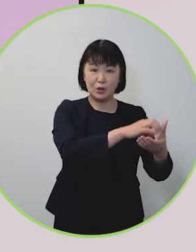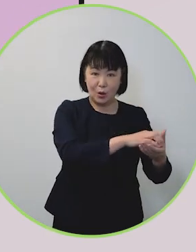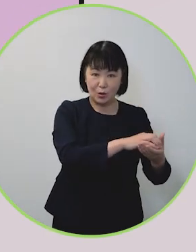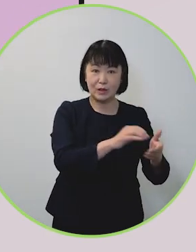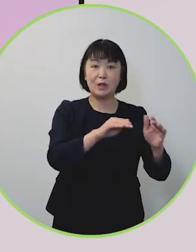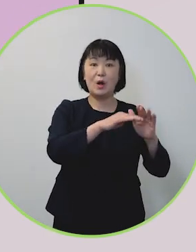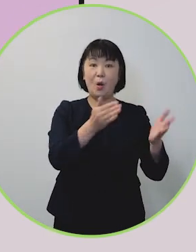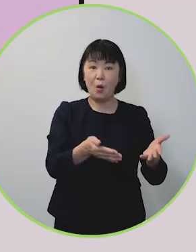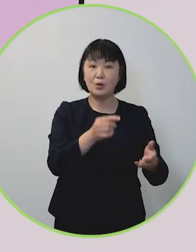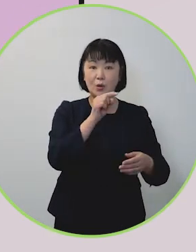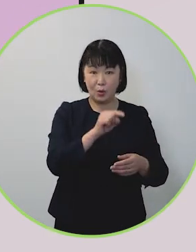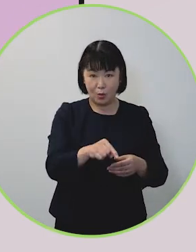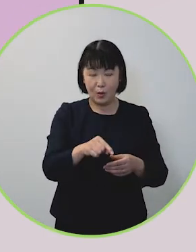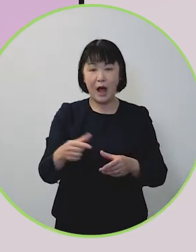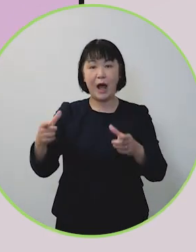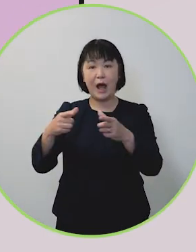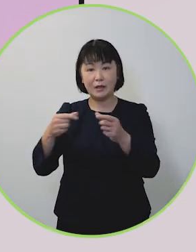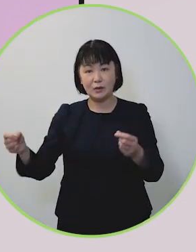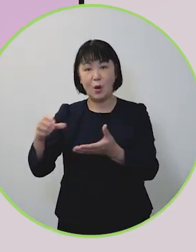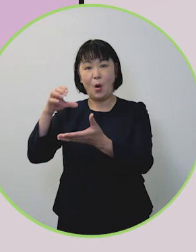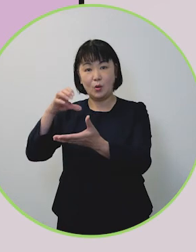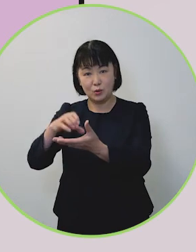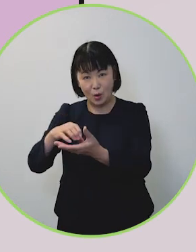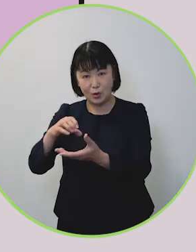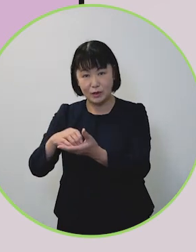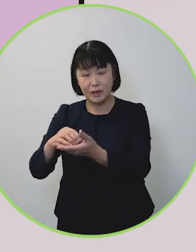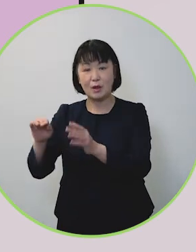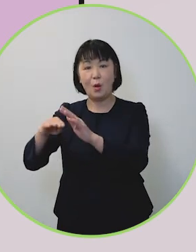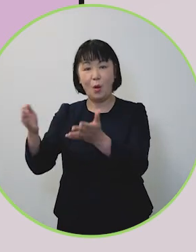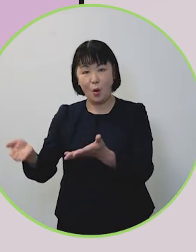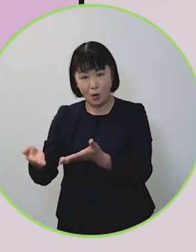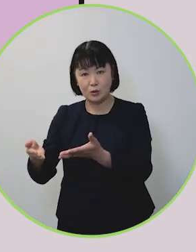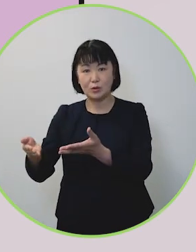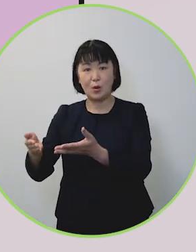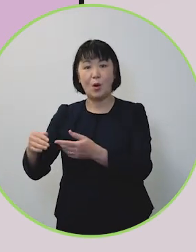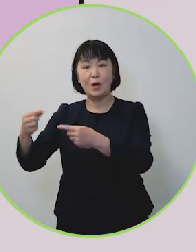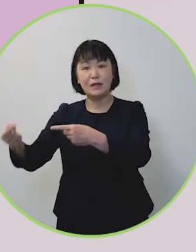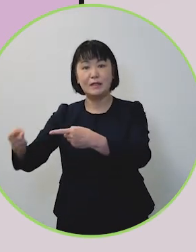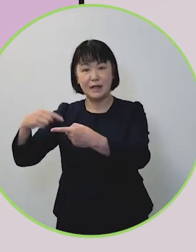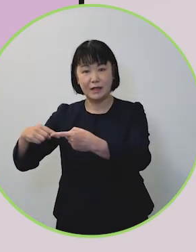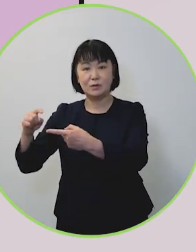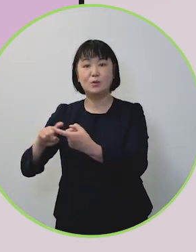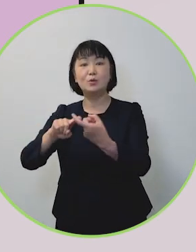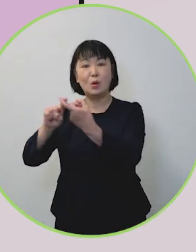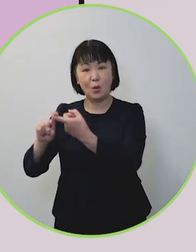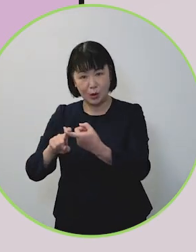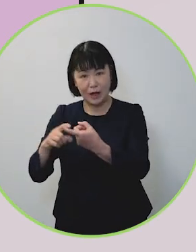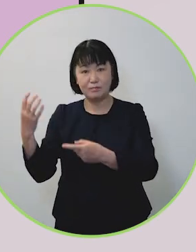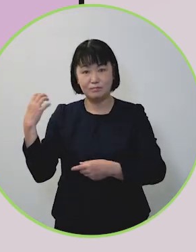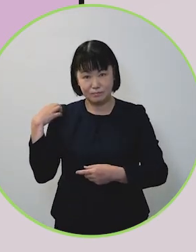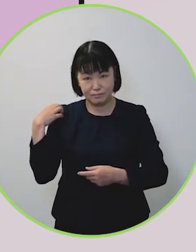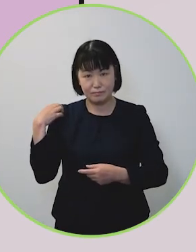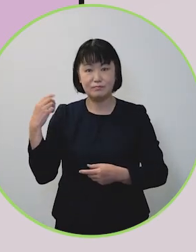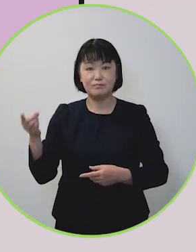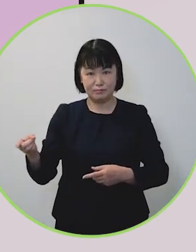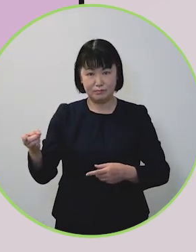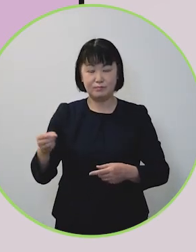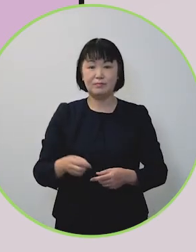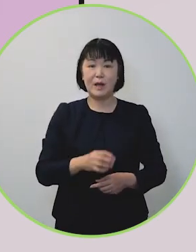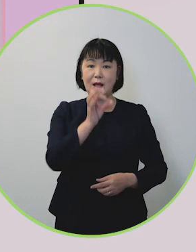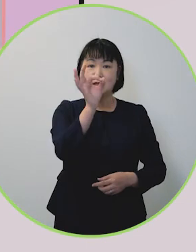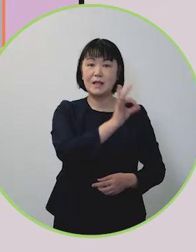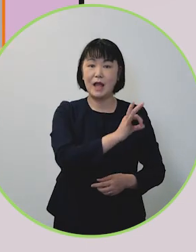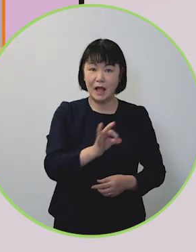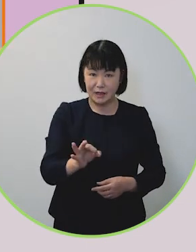容器包装プラスチックは日本容器包装リサイクル協会経由でリサイクルされ製品